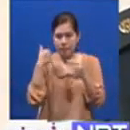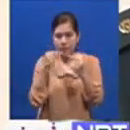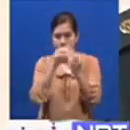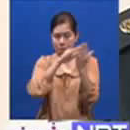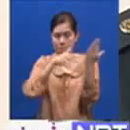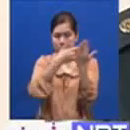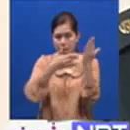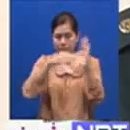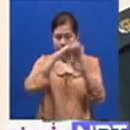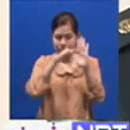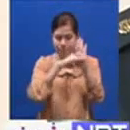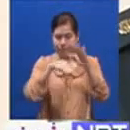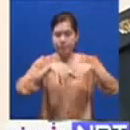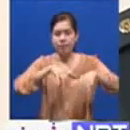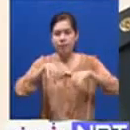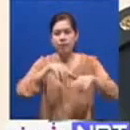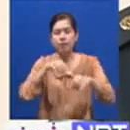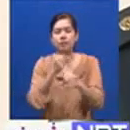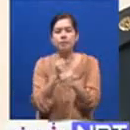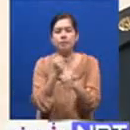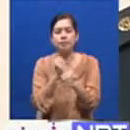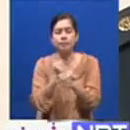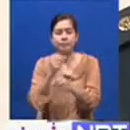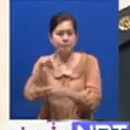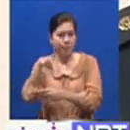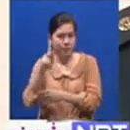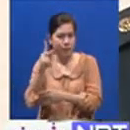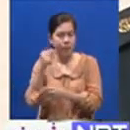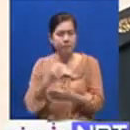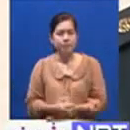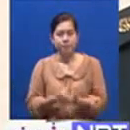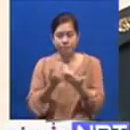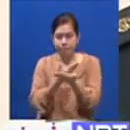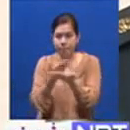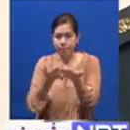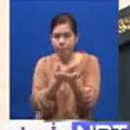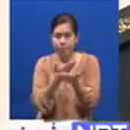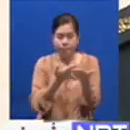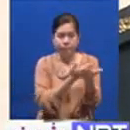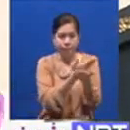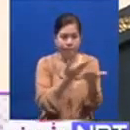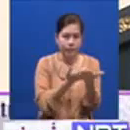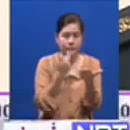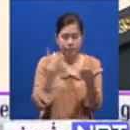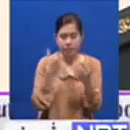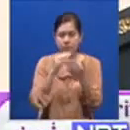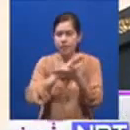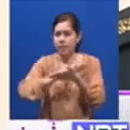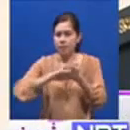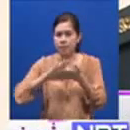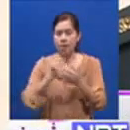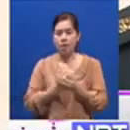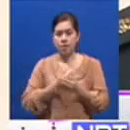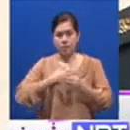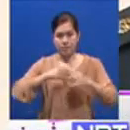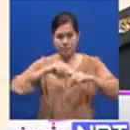จัดนะครับให้เกิดการพูดคุยกันได้อย่างเรียบร้อยนะครับอันนี้ก็ต้องไปตก